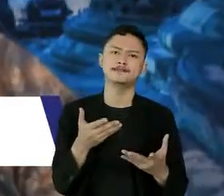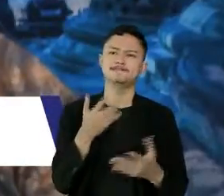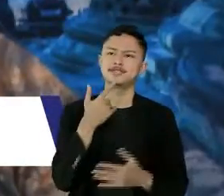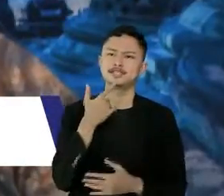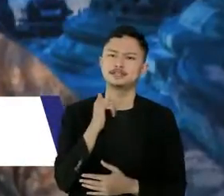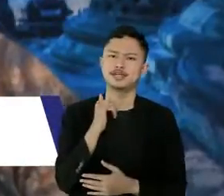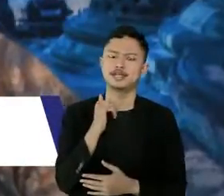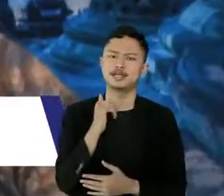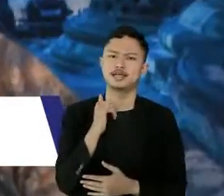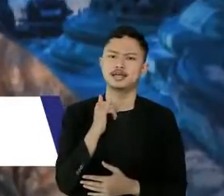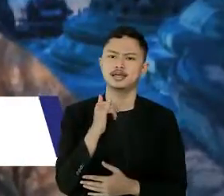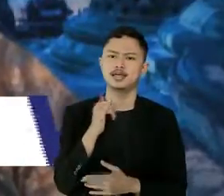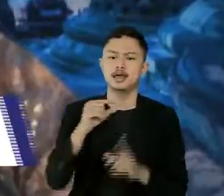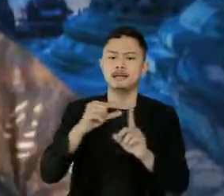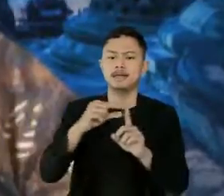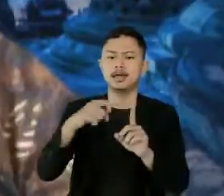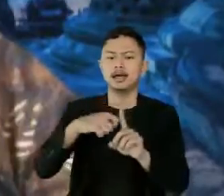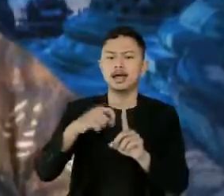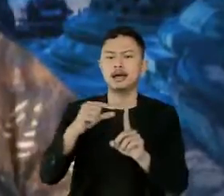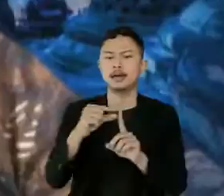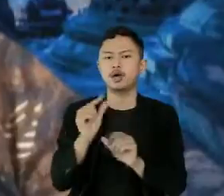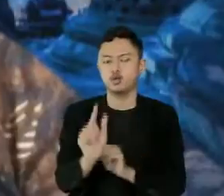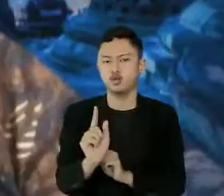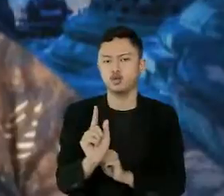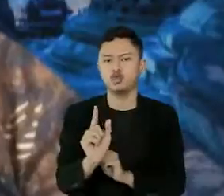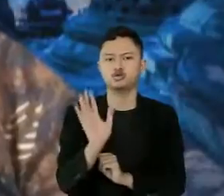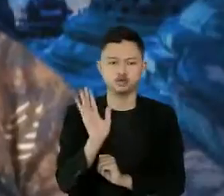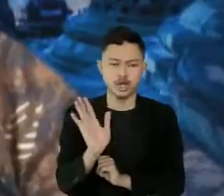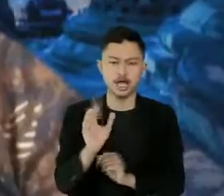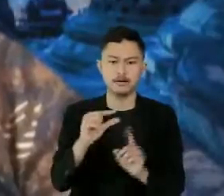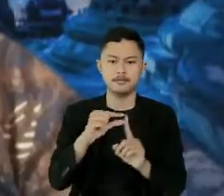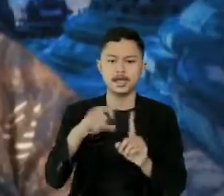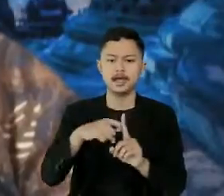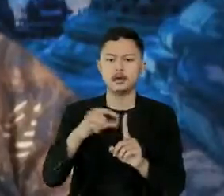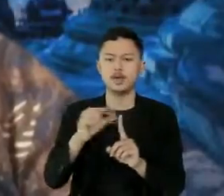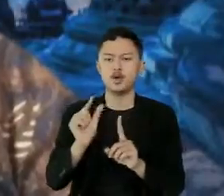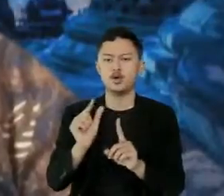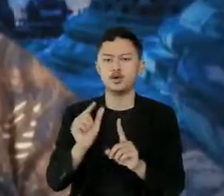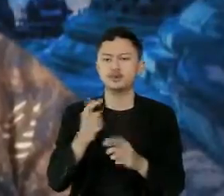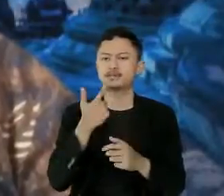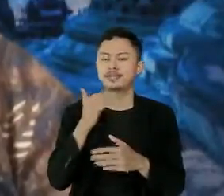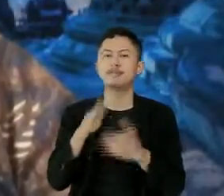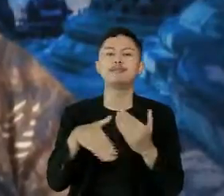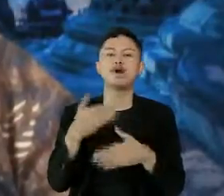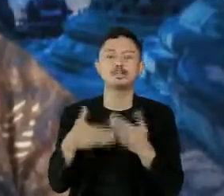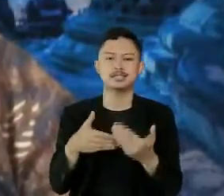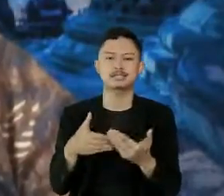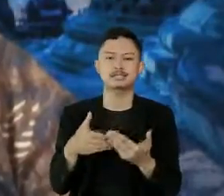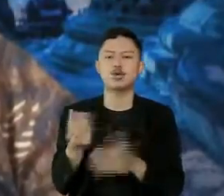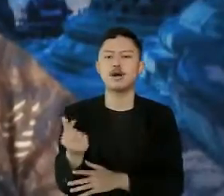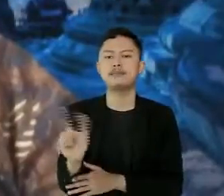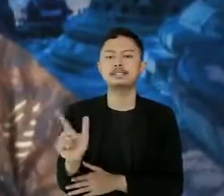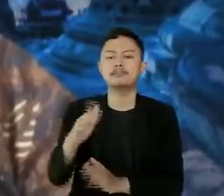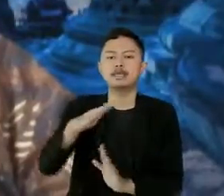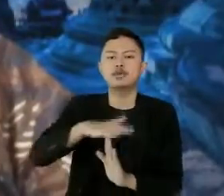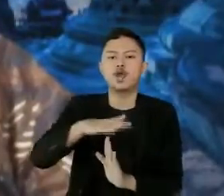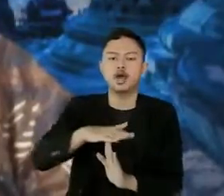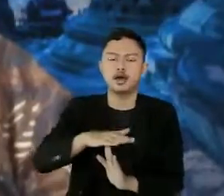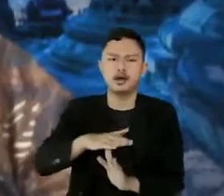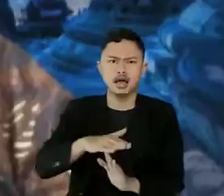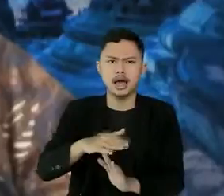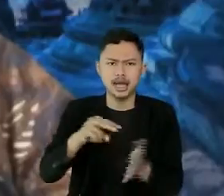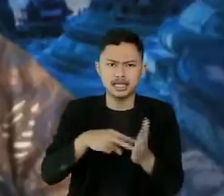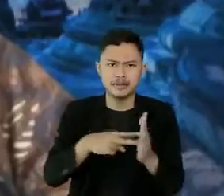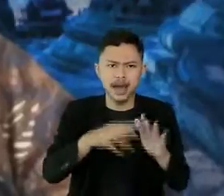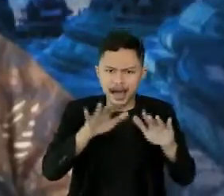yang melakukan PKPU, itu sudah ada beberapa kasus. Nah, ini yang juga kita